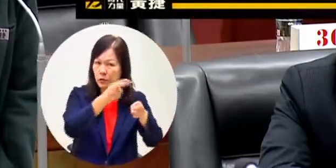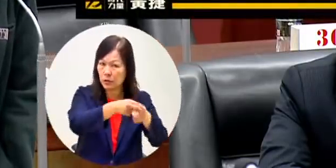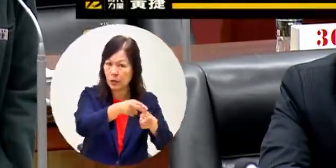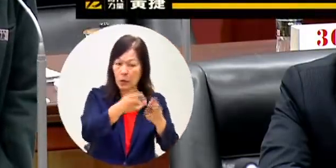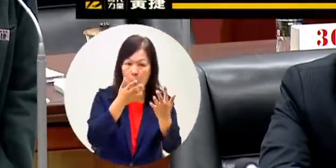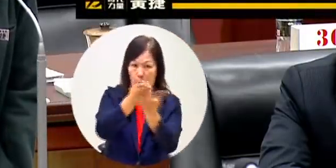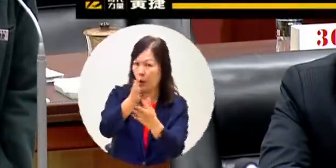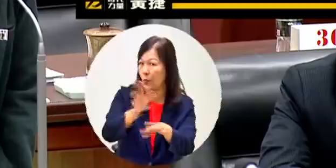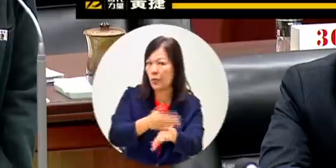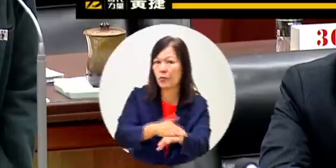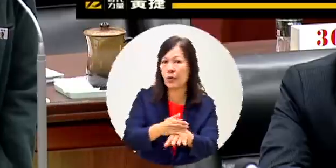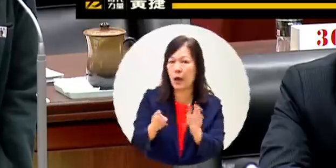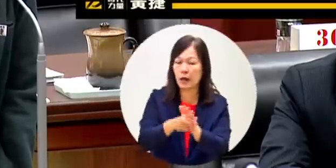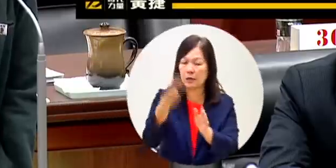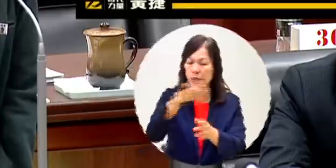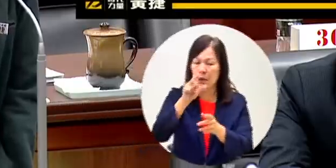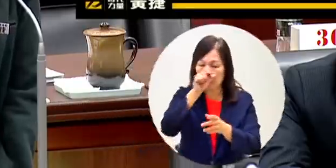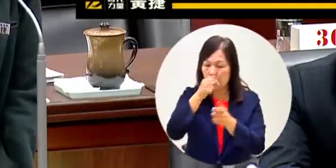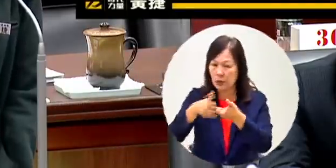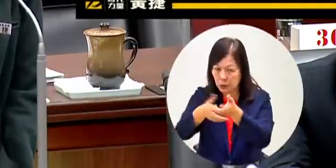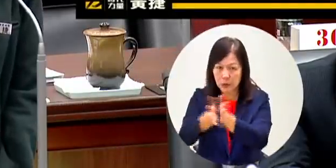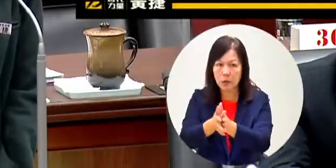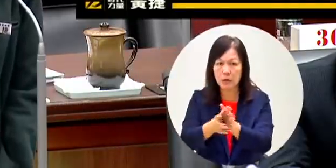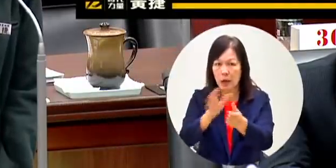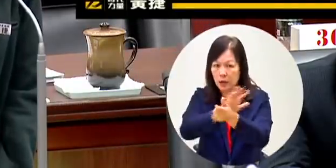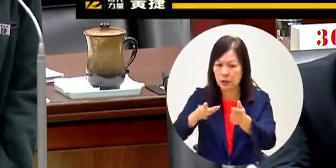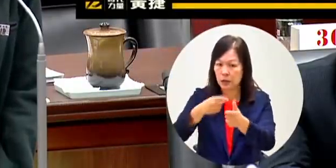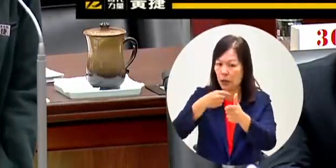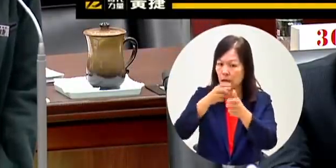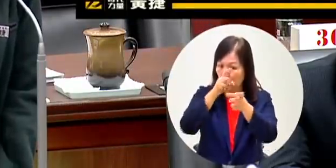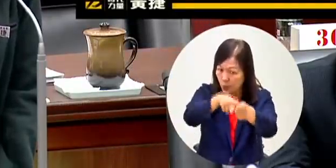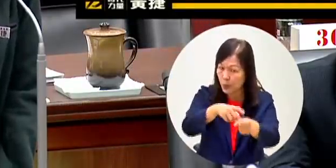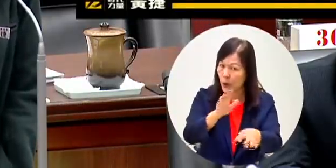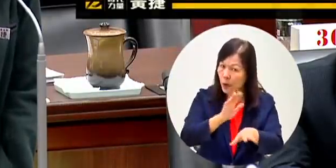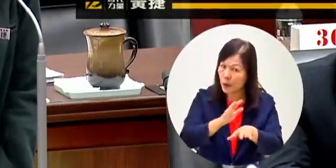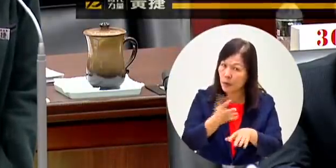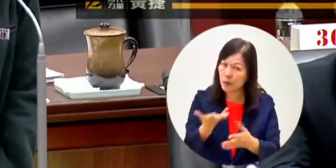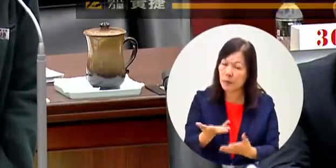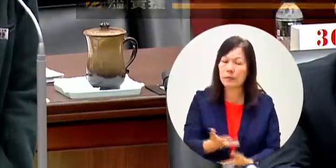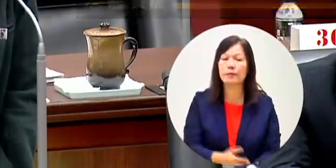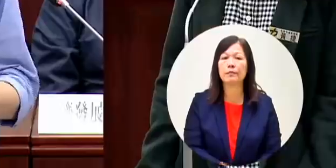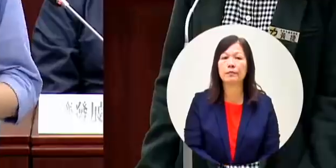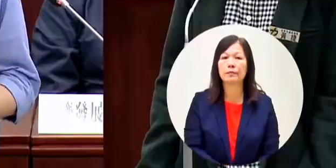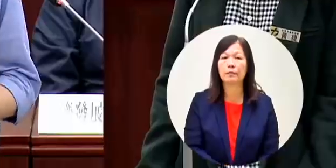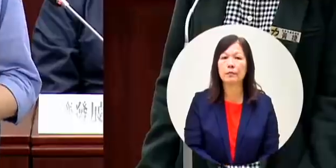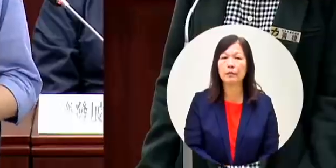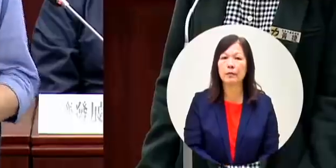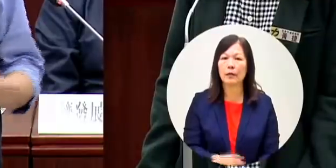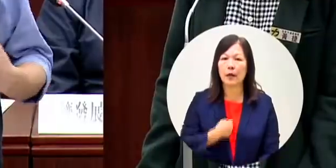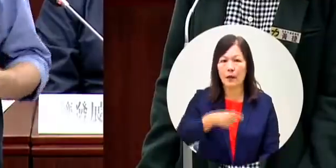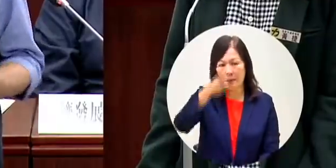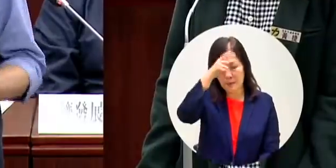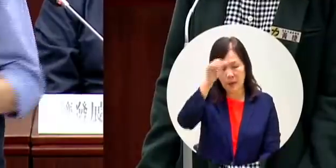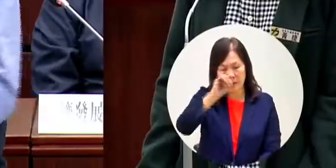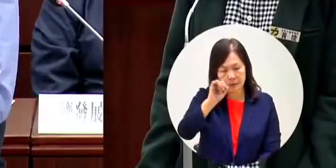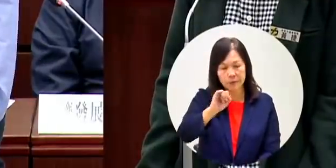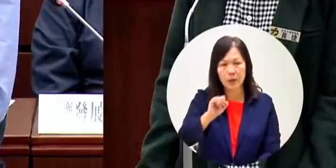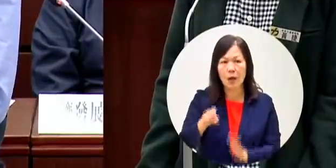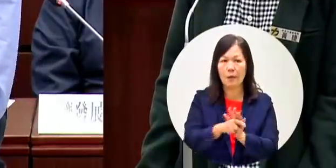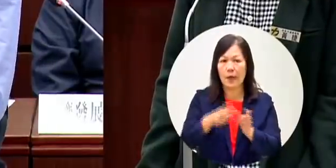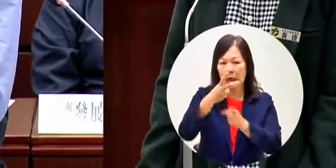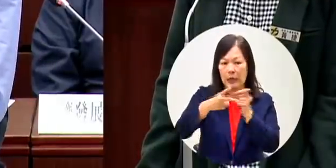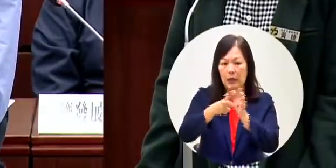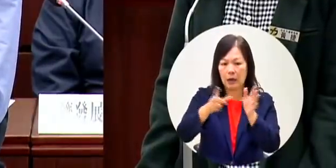影响我们教育的方向吗？ 黄议员，是这样的，因为我们俩年纪有一点差别，我比较重视传